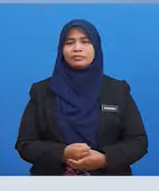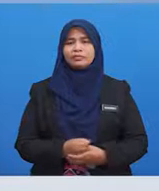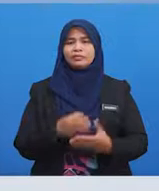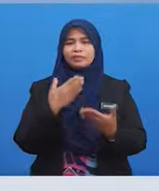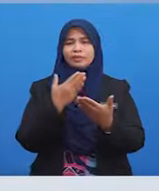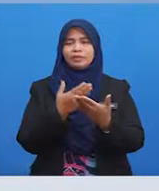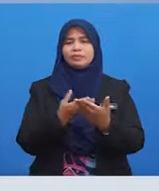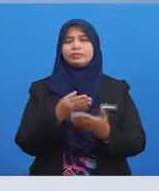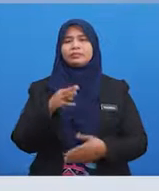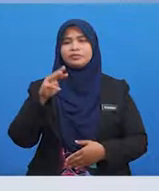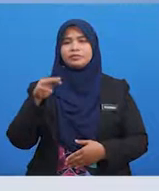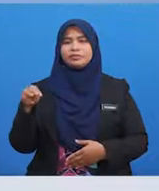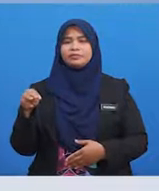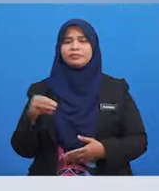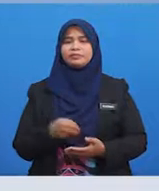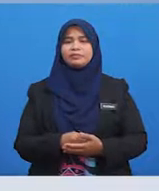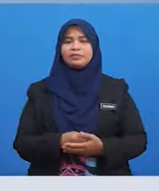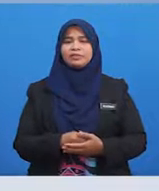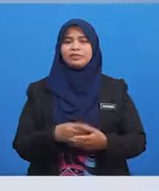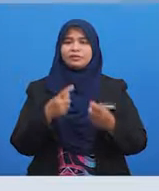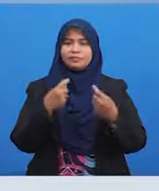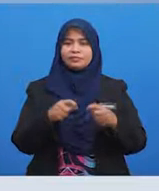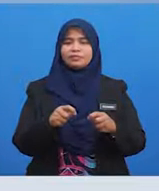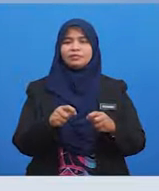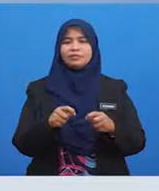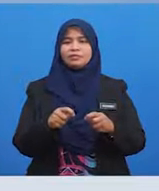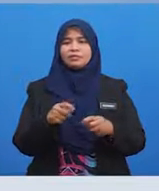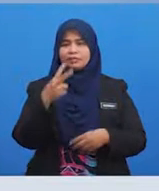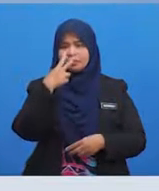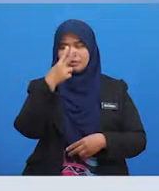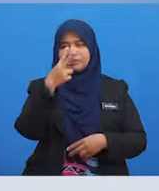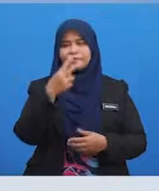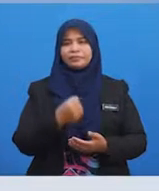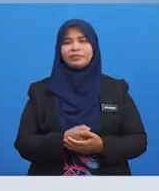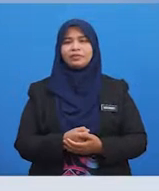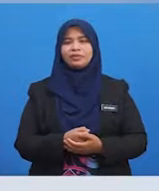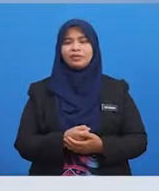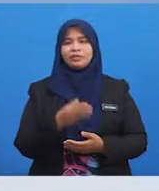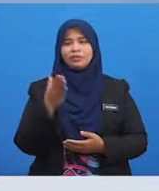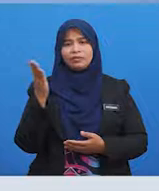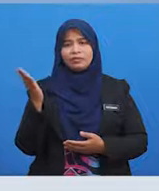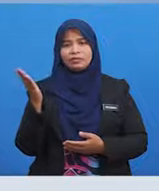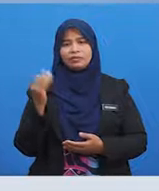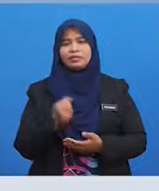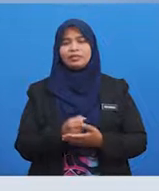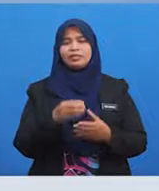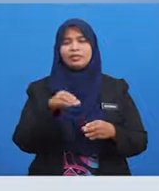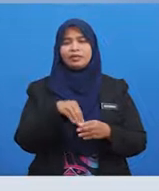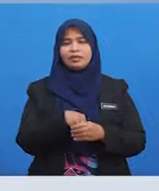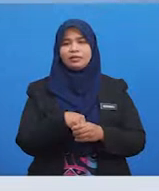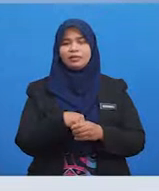Baik, murid-murid, cuba perhatikan objek